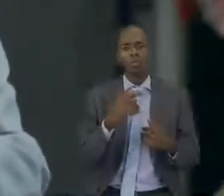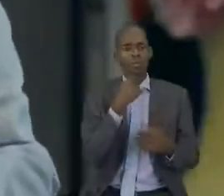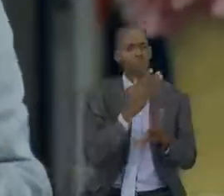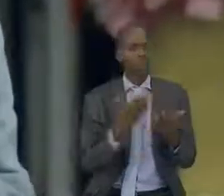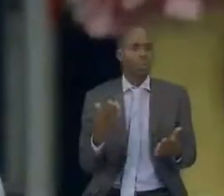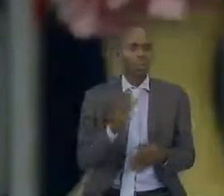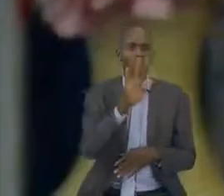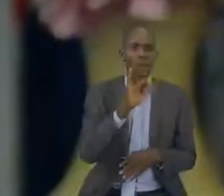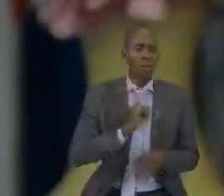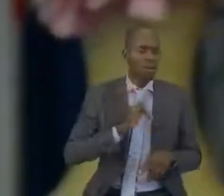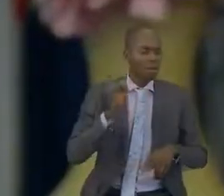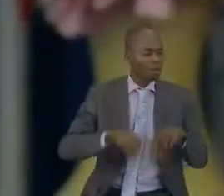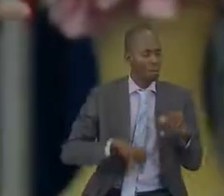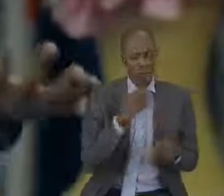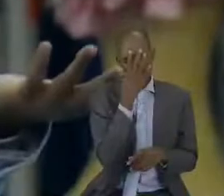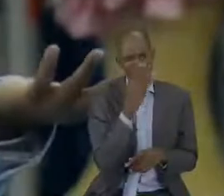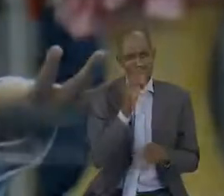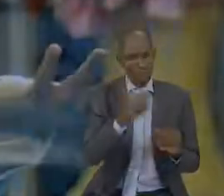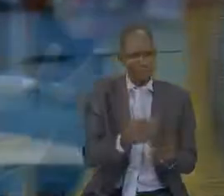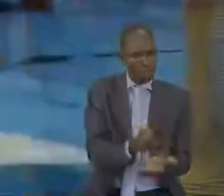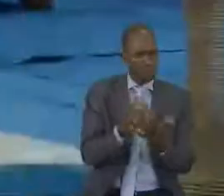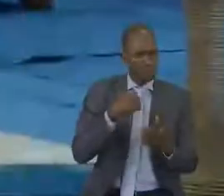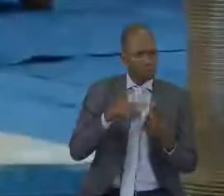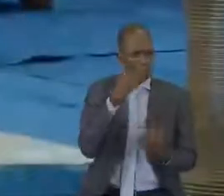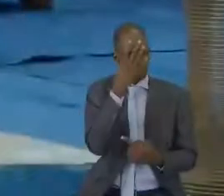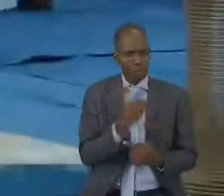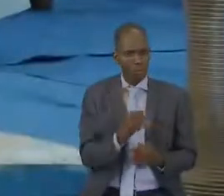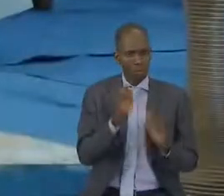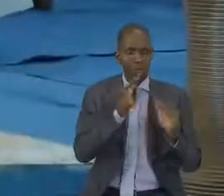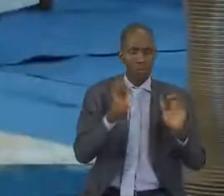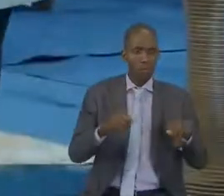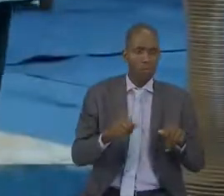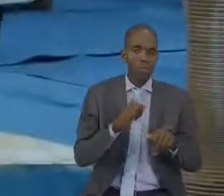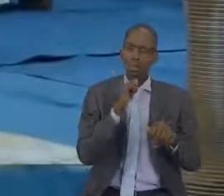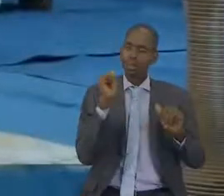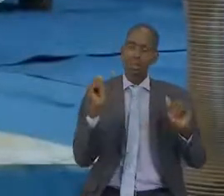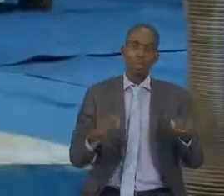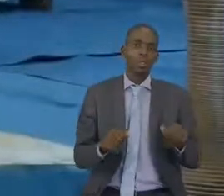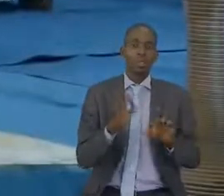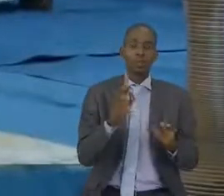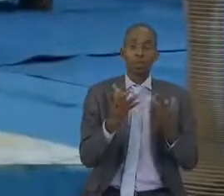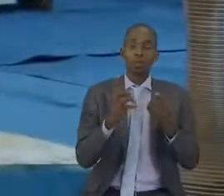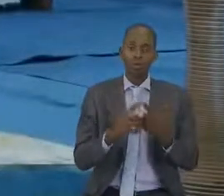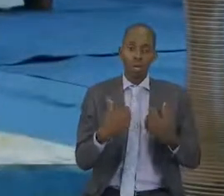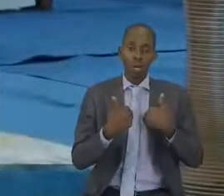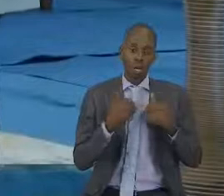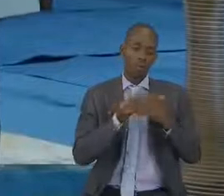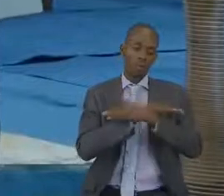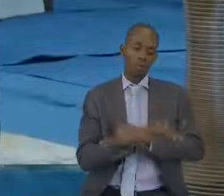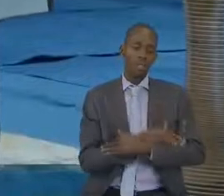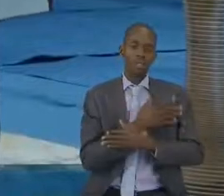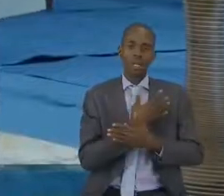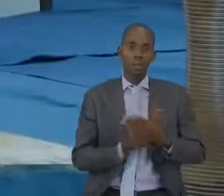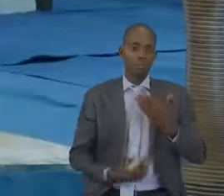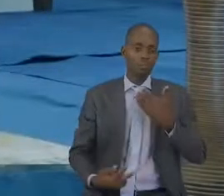moi, à ma faveur? Ça ne marche pas comme ça. Si tu veux avoir le repos et la restauration